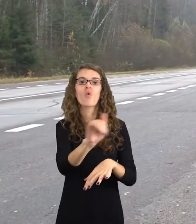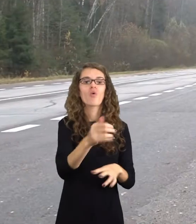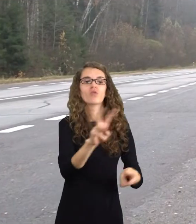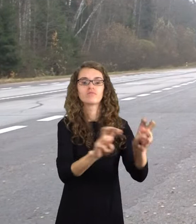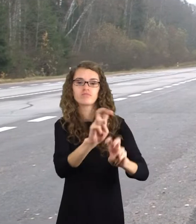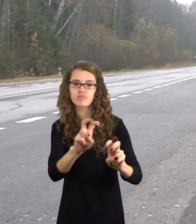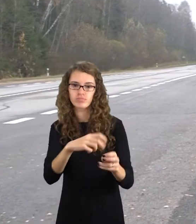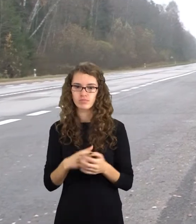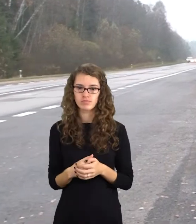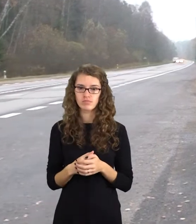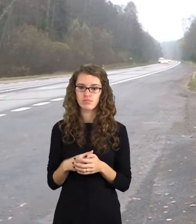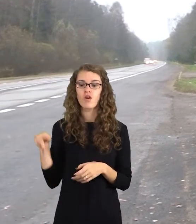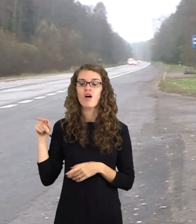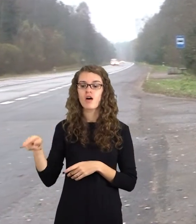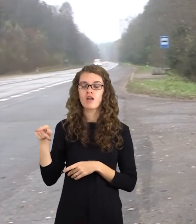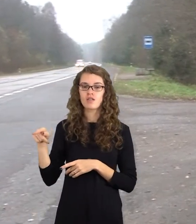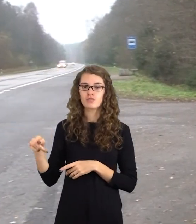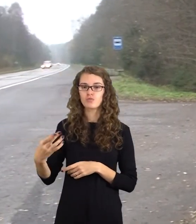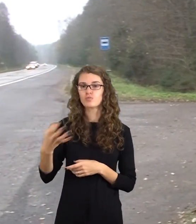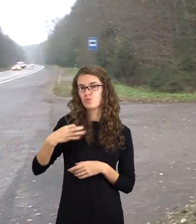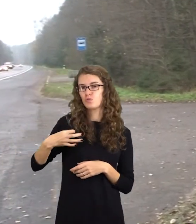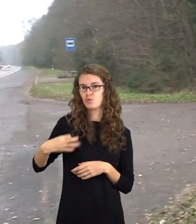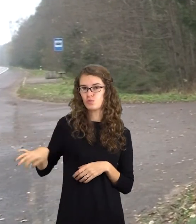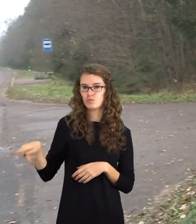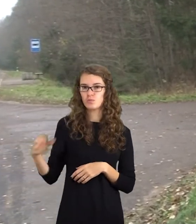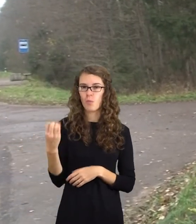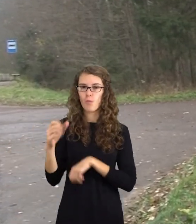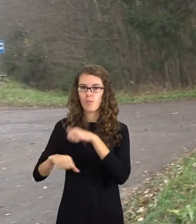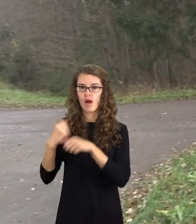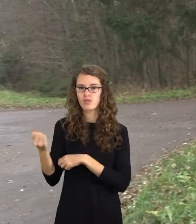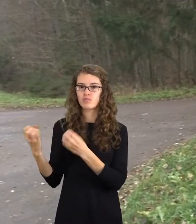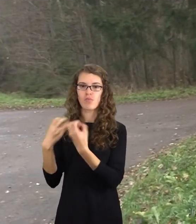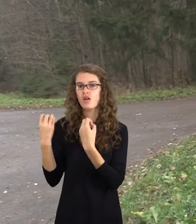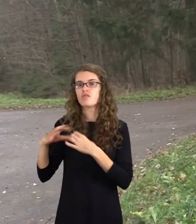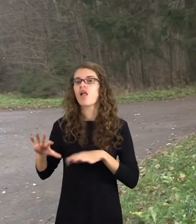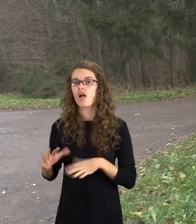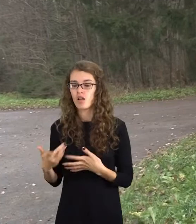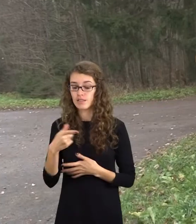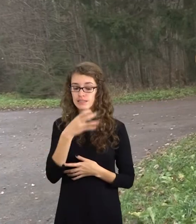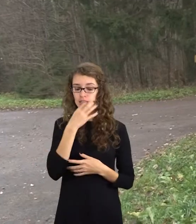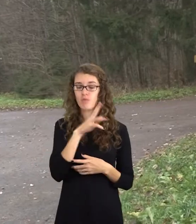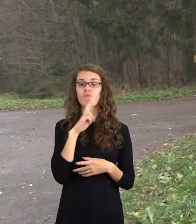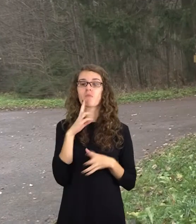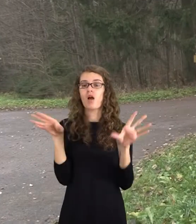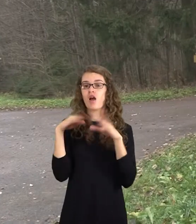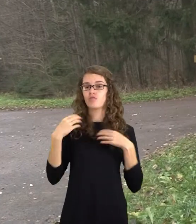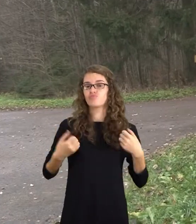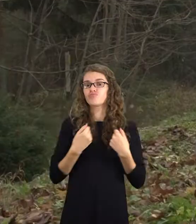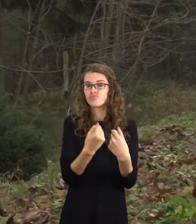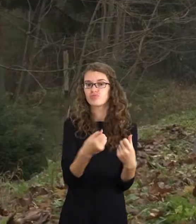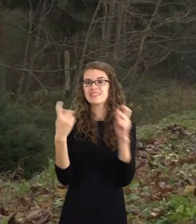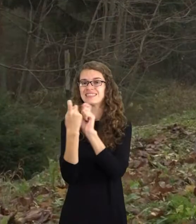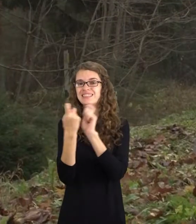Kaip paaiškino, iš mašinos išvarytas ir ant kelio su broliu paliktas berniukas. Su mama važiuodami mašina vaikai susipyko, nes